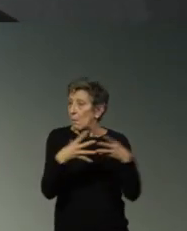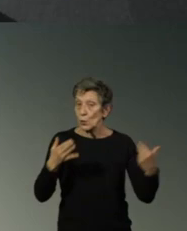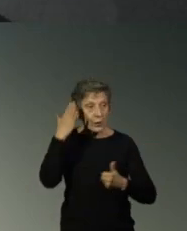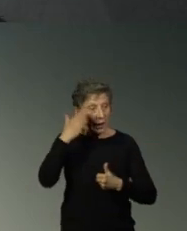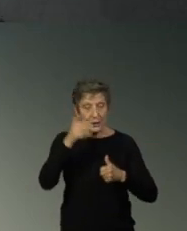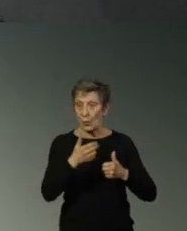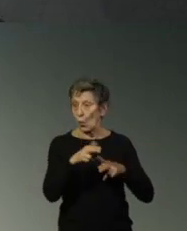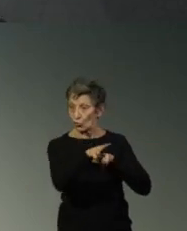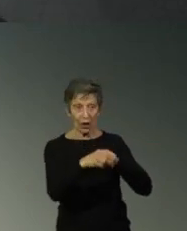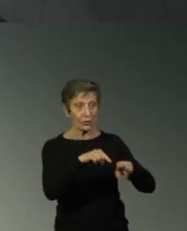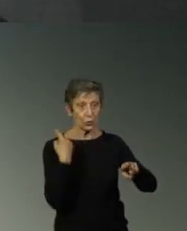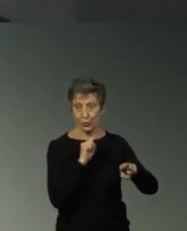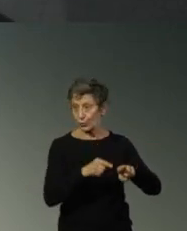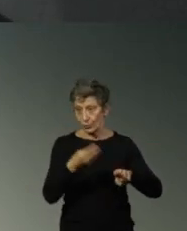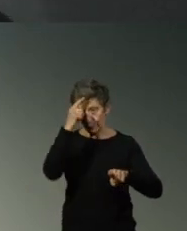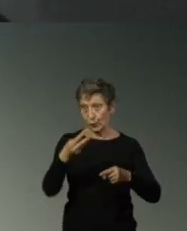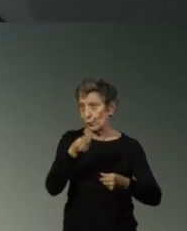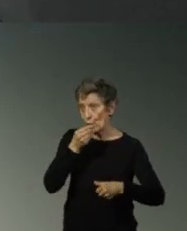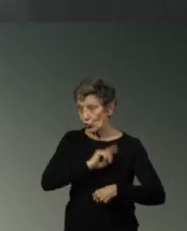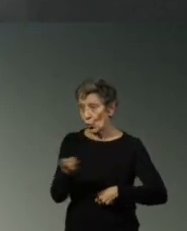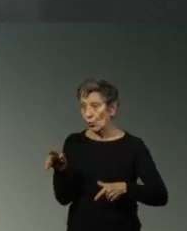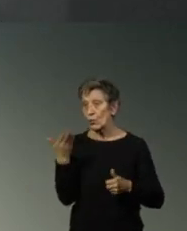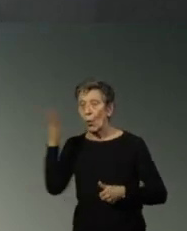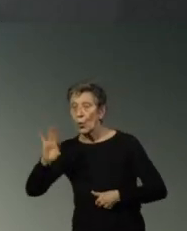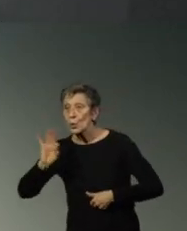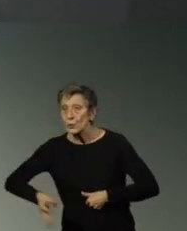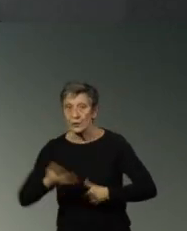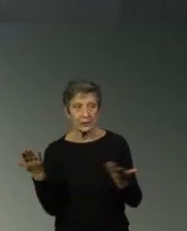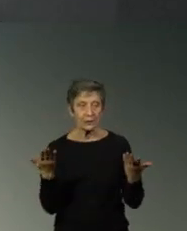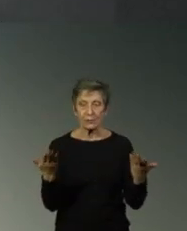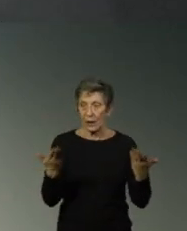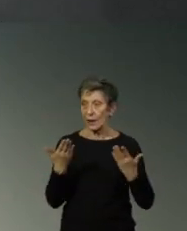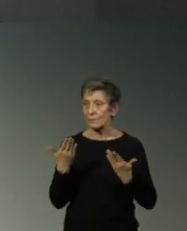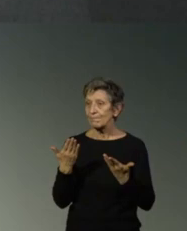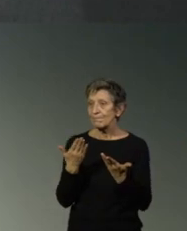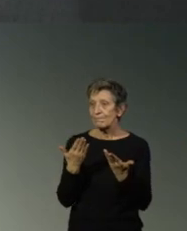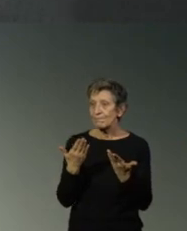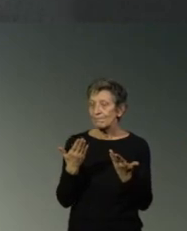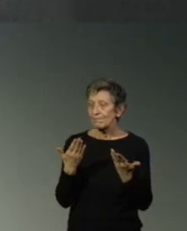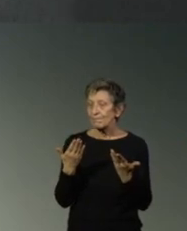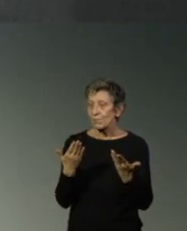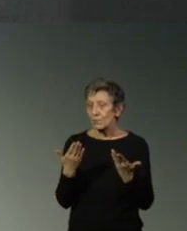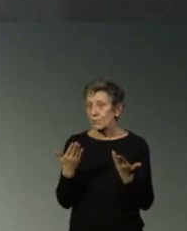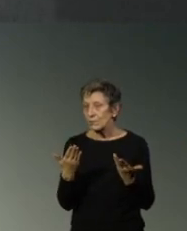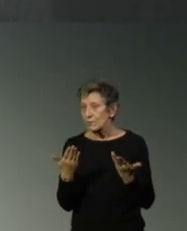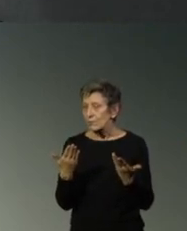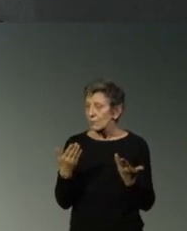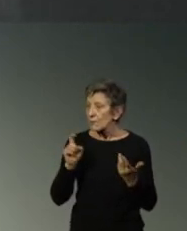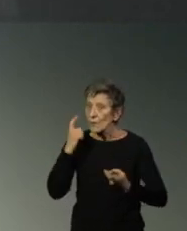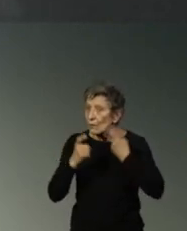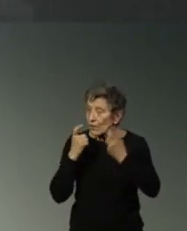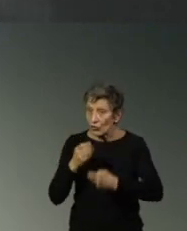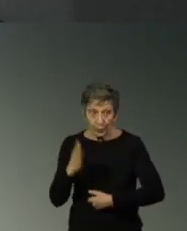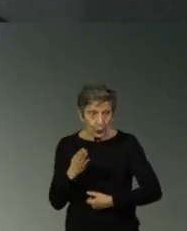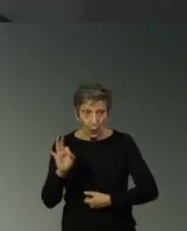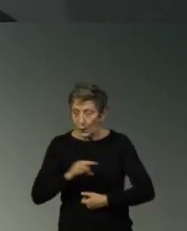consommés, d'autres le sont. Et après se pose la question, je pense, si on veut être vraiment très très concret, pragmatique, de la nécessité ou pas de consommer ces animaux, parce